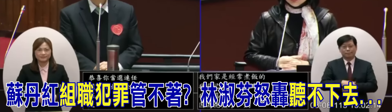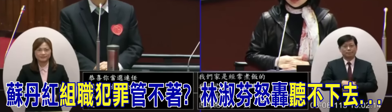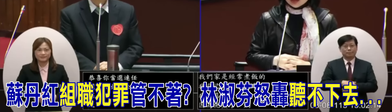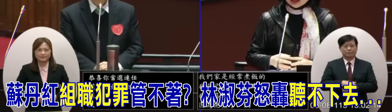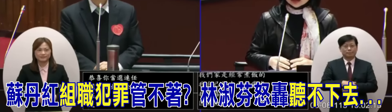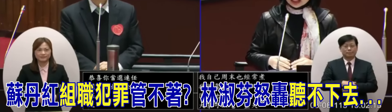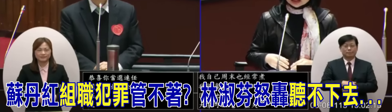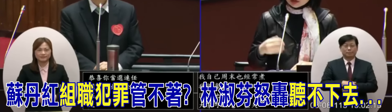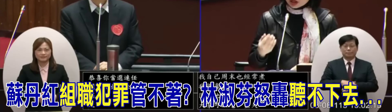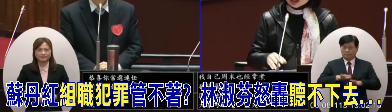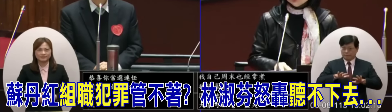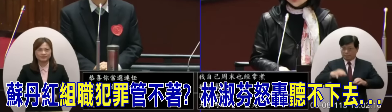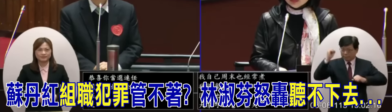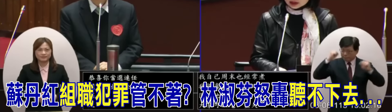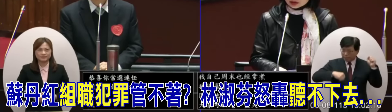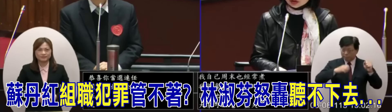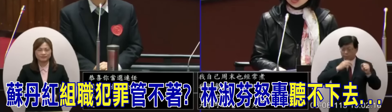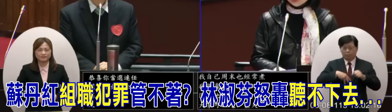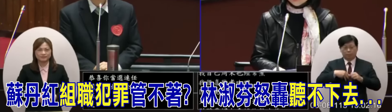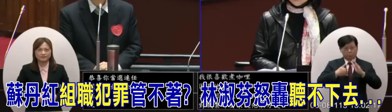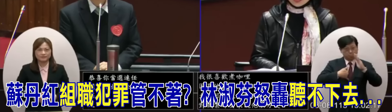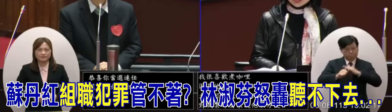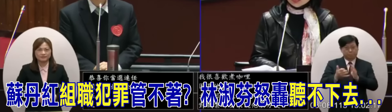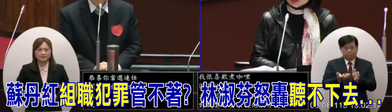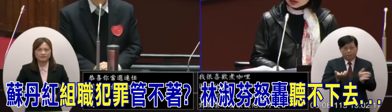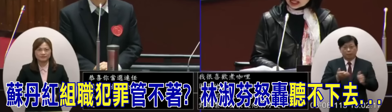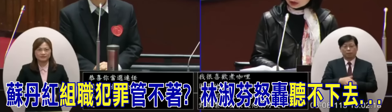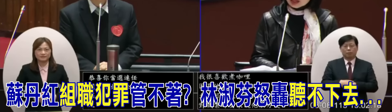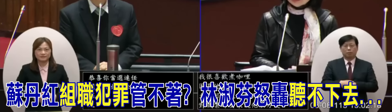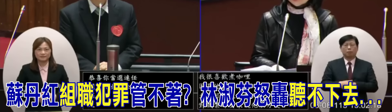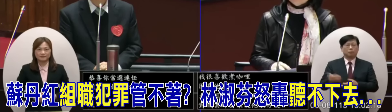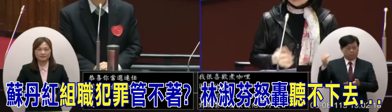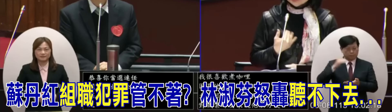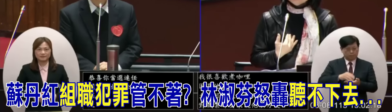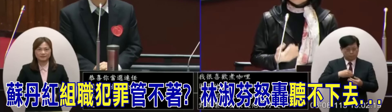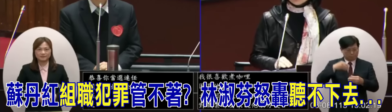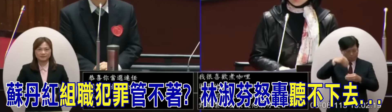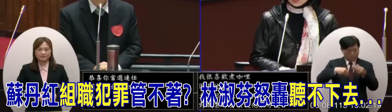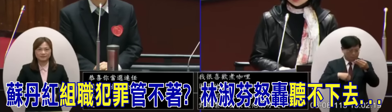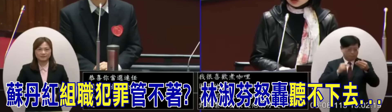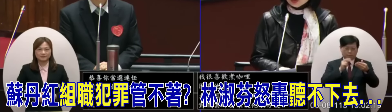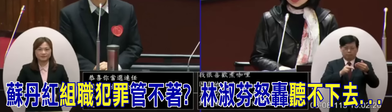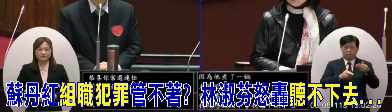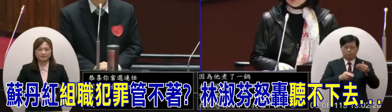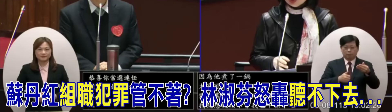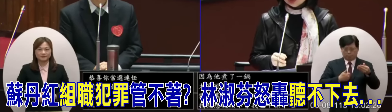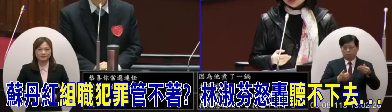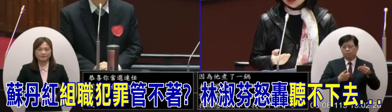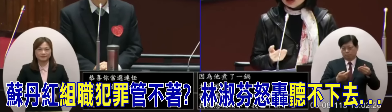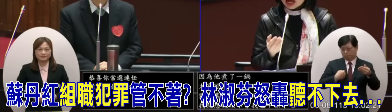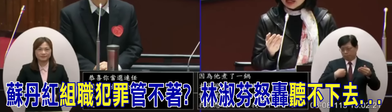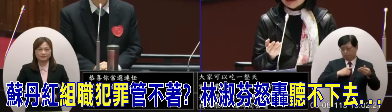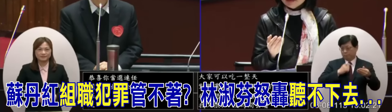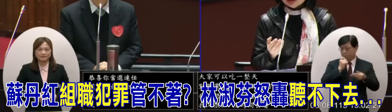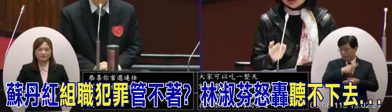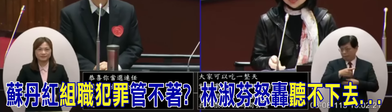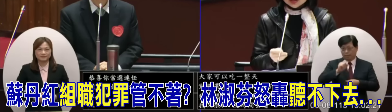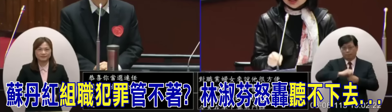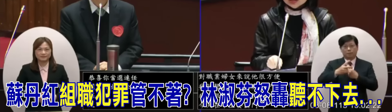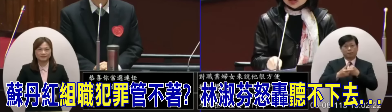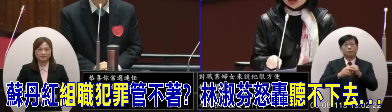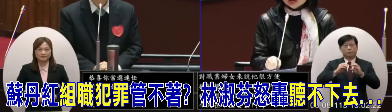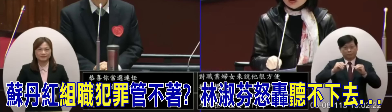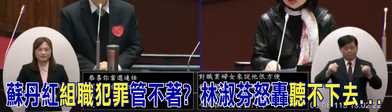天在早上要出门的时候，终于拿出来看，发现，的确，我的咖喱粉